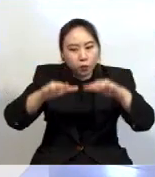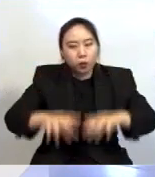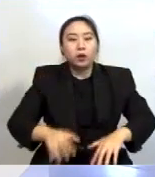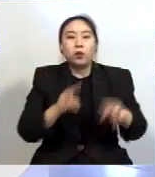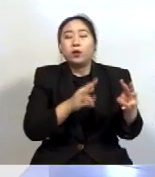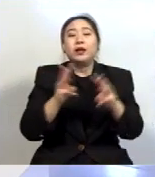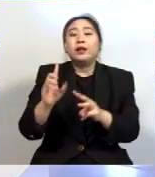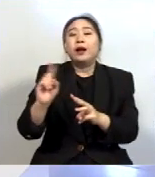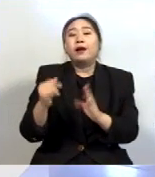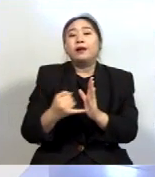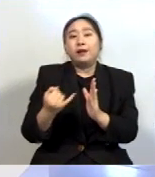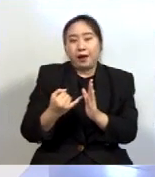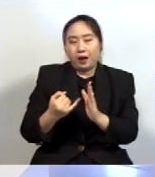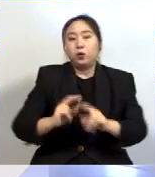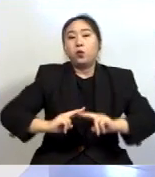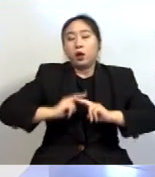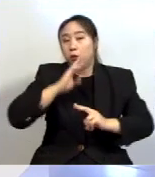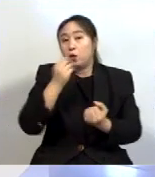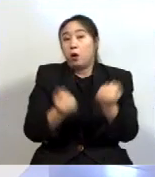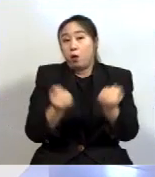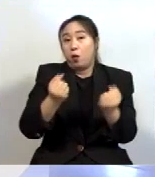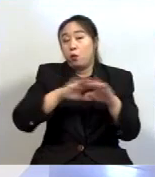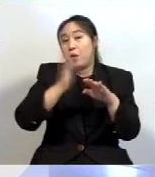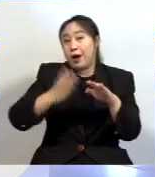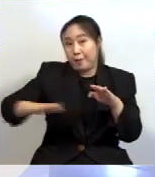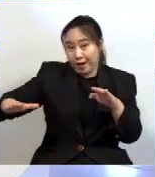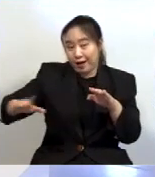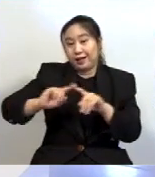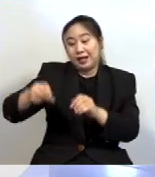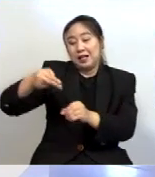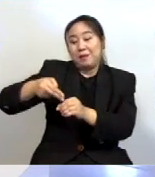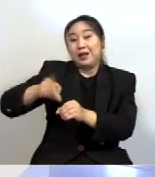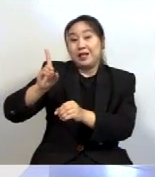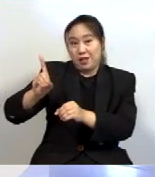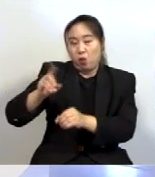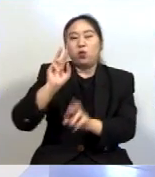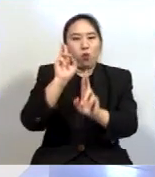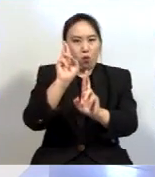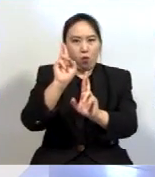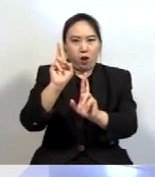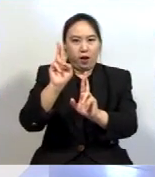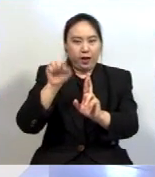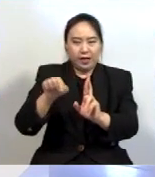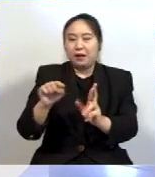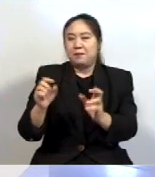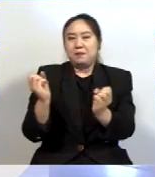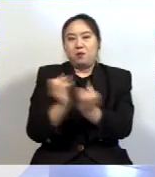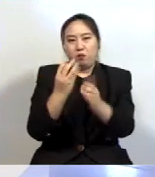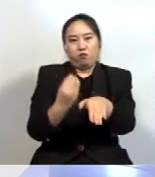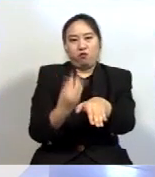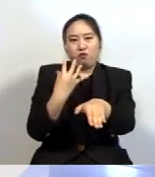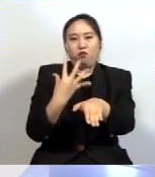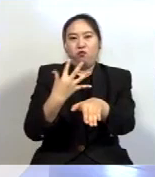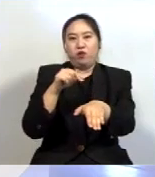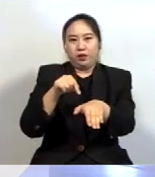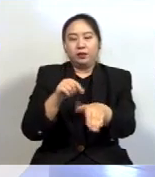ายๆตัวเราเองใครใช้รถดีเซลเนี่ยต้องระมัดระวังเป็นพิเศษเพราะว่าเป็นตัวการสำคัญที่ทำให้มีฝุ่นดำเกิดขึ้นฝุ่นพิษเกิด